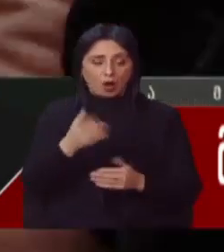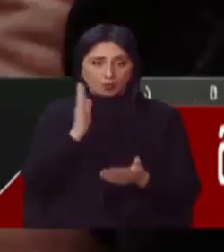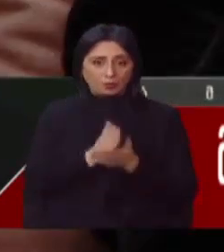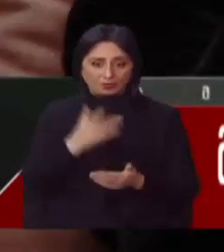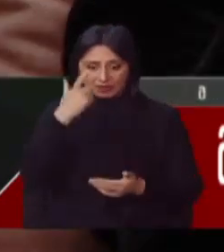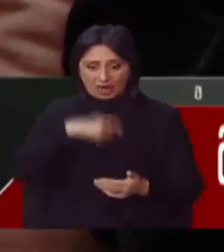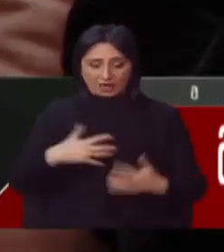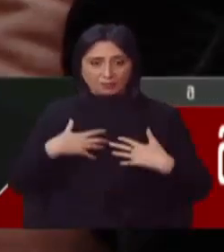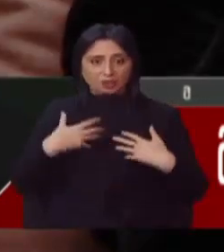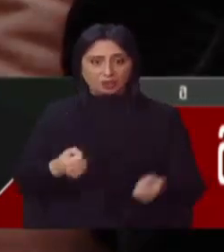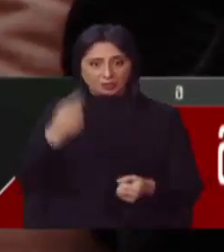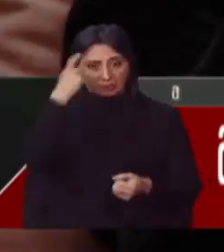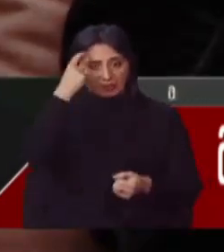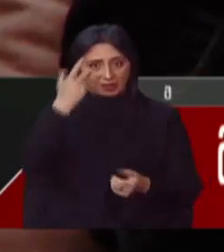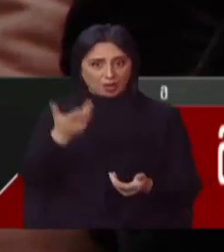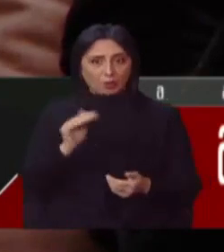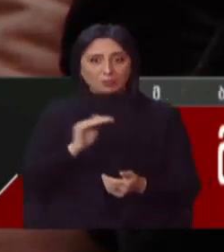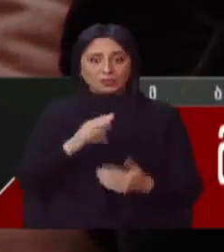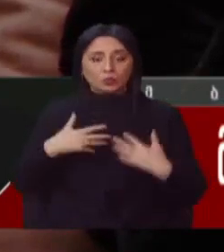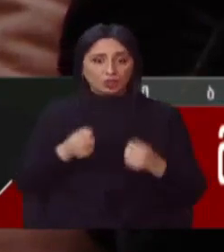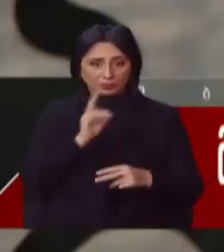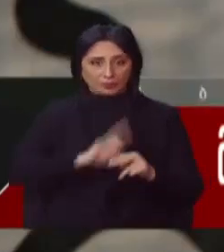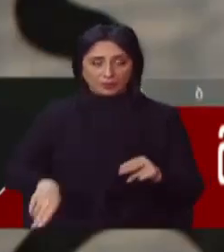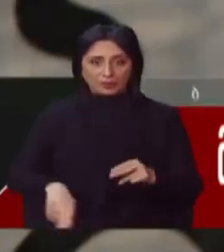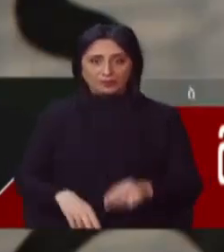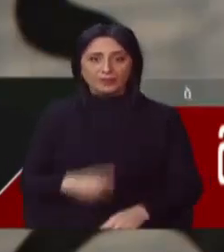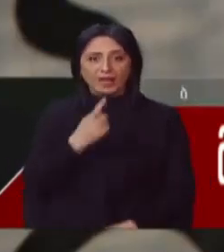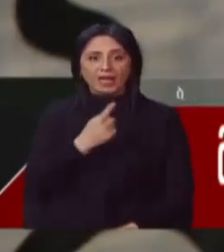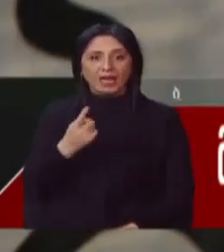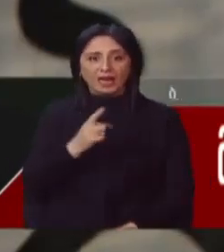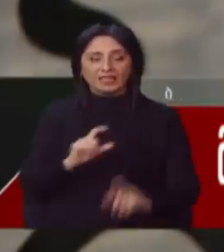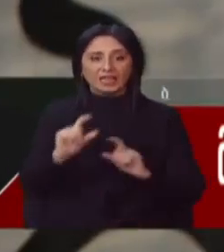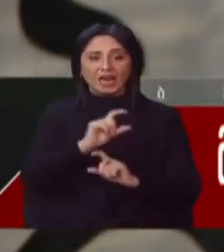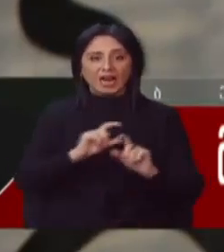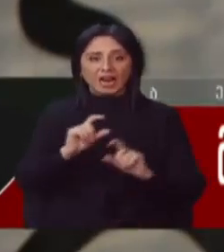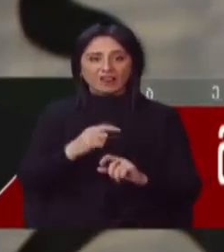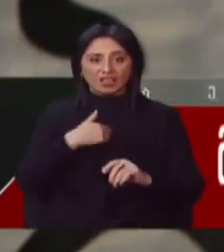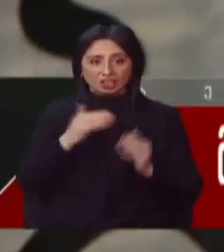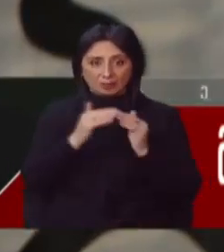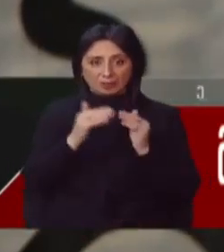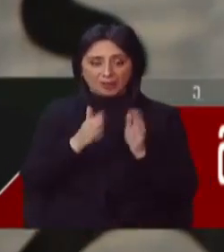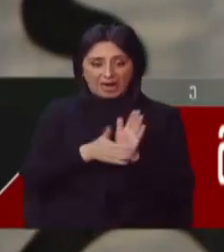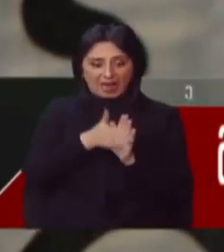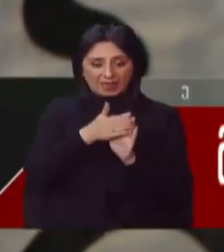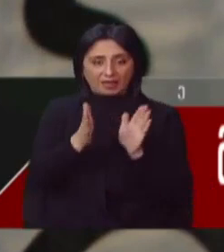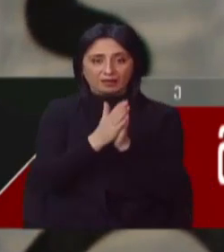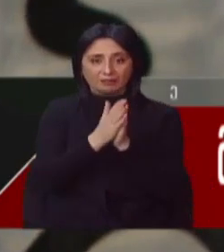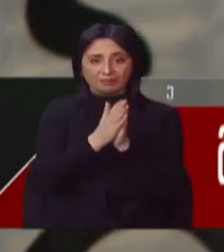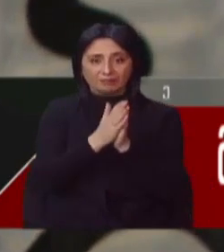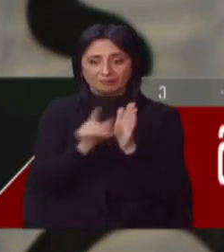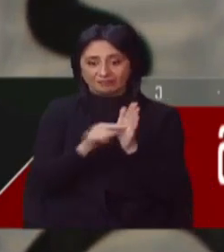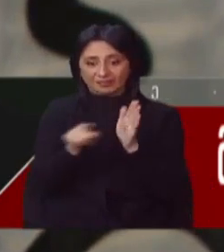აისახება ადამიანის მენტალურ და ფიზიკურ ჯანმრთელობაზე. ერთ-ერთი კაფე ესაზღვრება ჩვენი ბინის კედელს